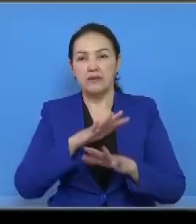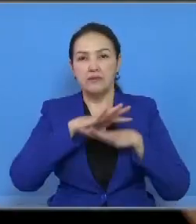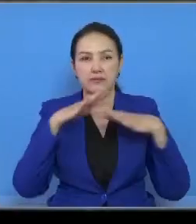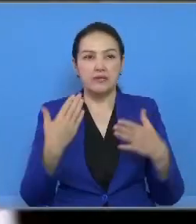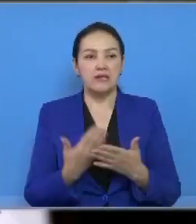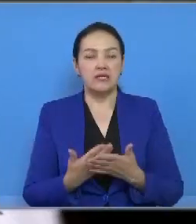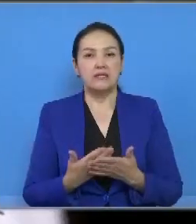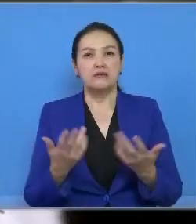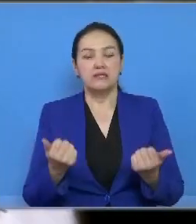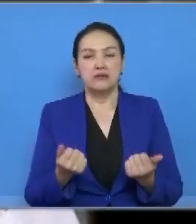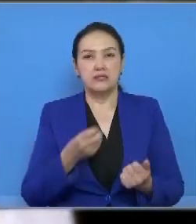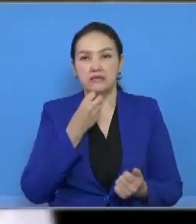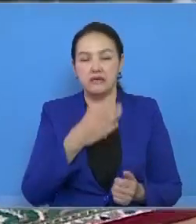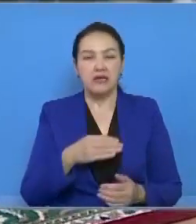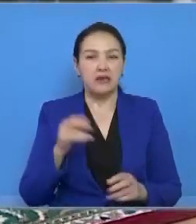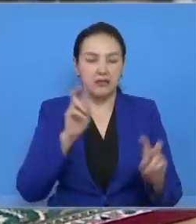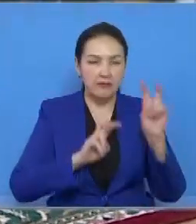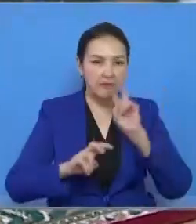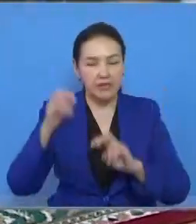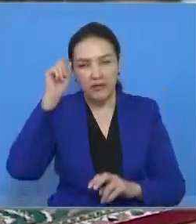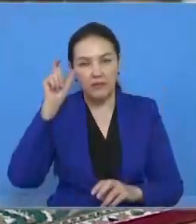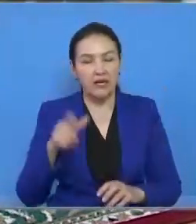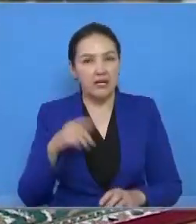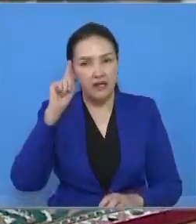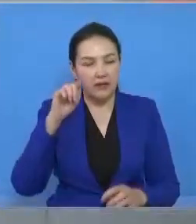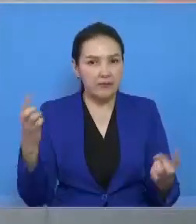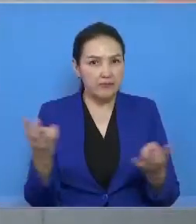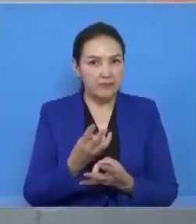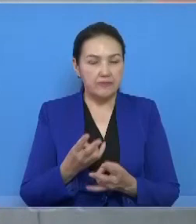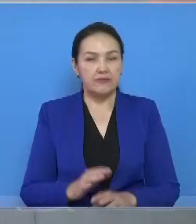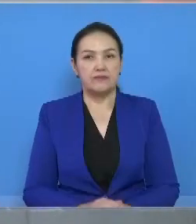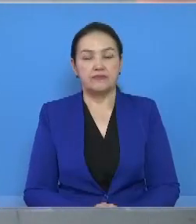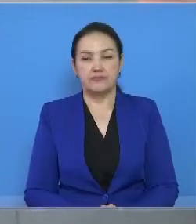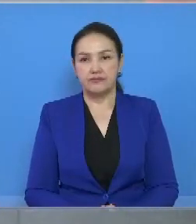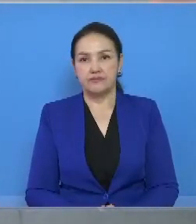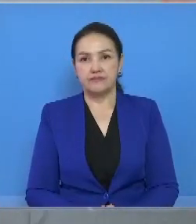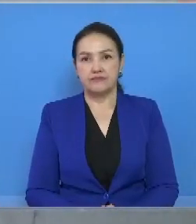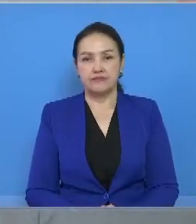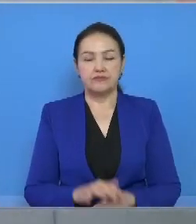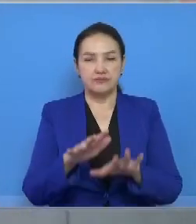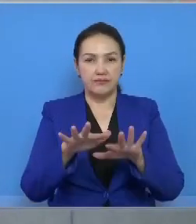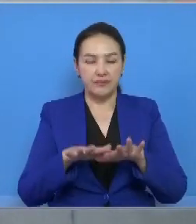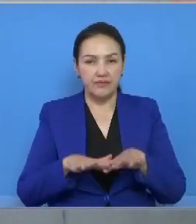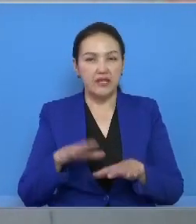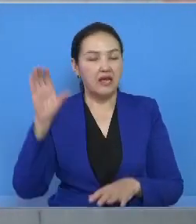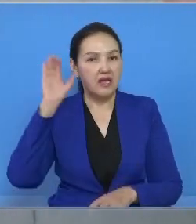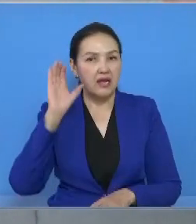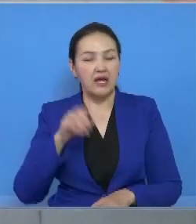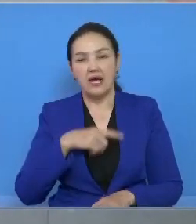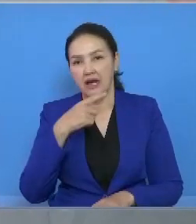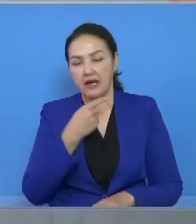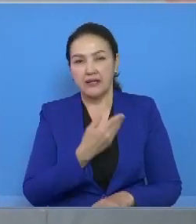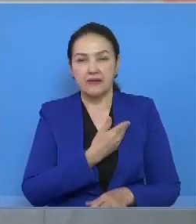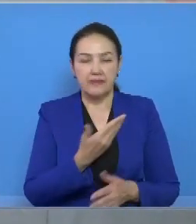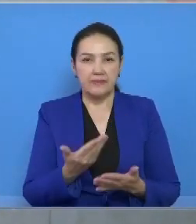барады. Ал расымен жақсы психолог іздесеңіз, бір нәрсені білгеніңіз абзал. Мен көрермендерге, тыңдармандарға айтатыным,